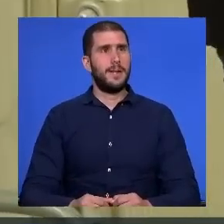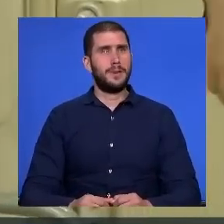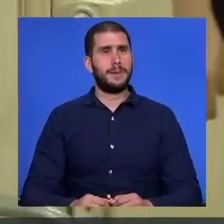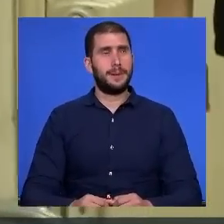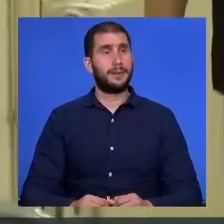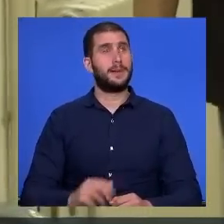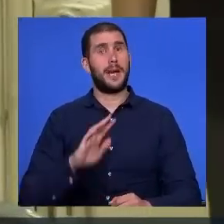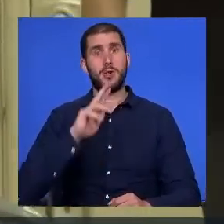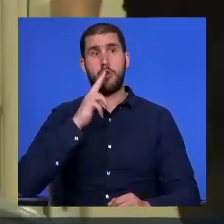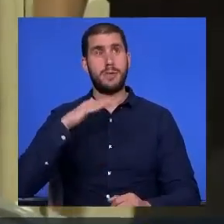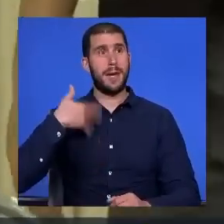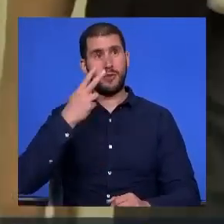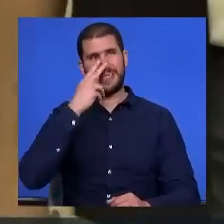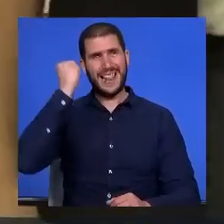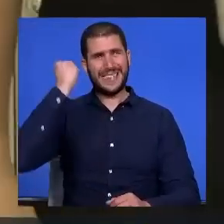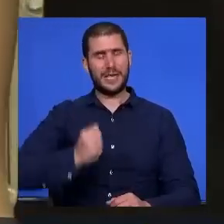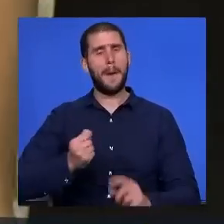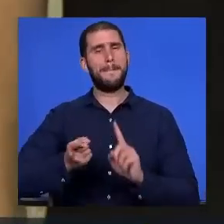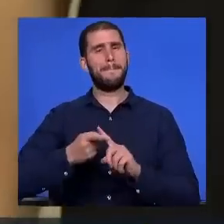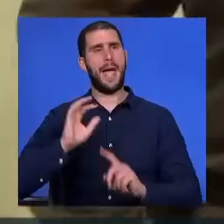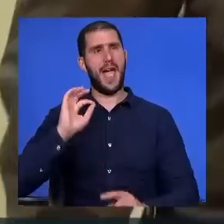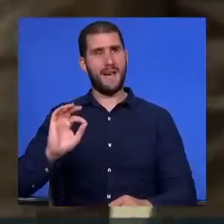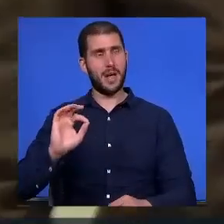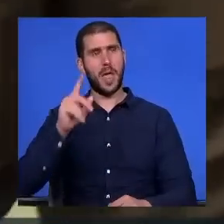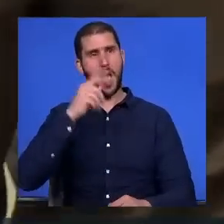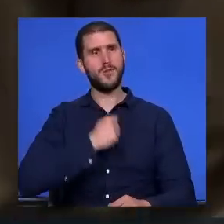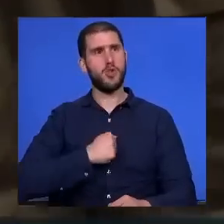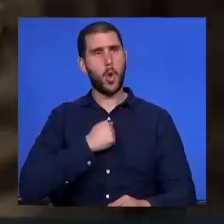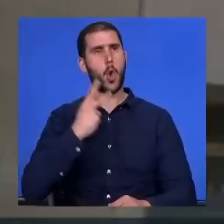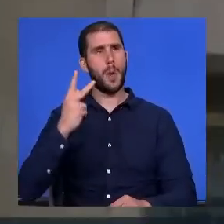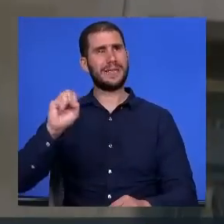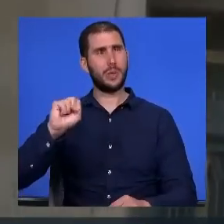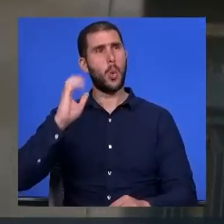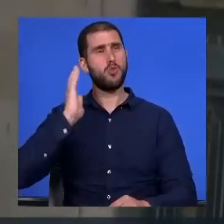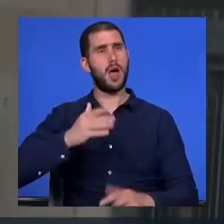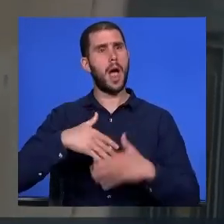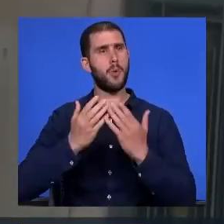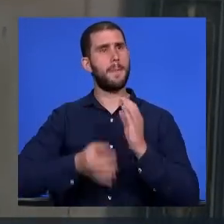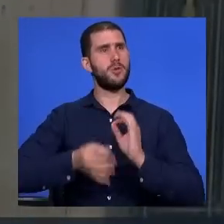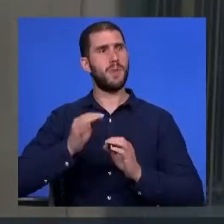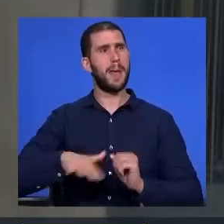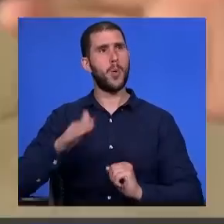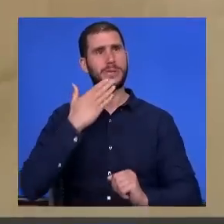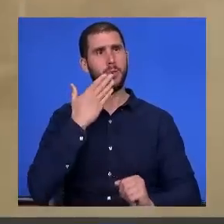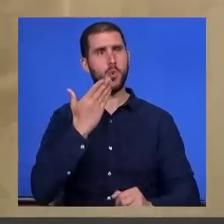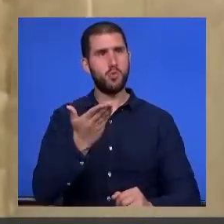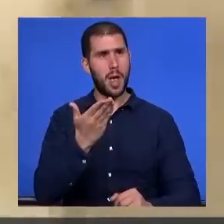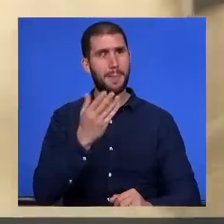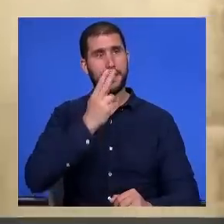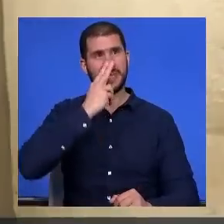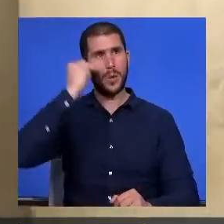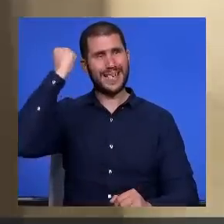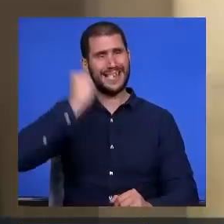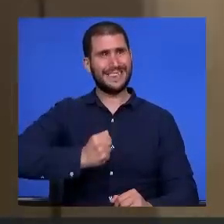כמעט שלוש שנים אחרי שניסה לרצוח את המאהבת שלו, האב השקול קובי סטרוג הורשע הבוקר בבית המשפט המחוזי בירושלים בניסיון